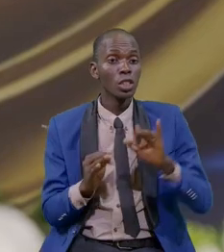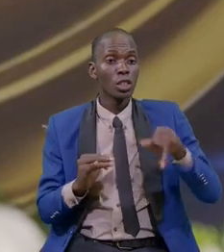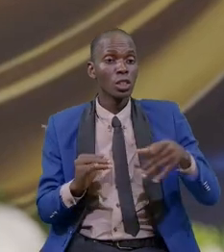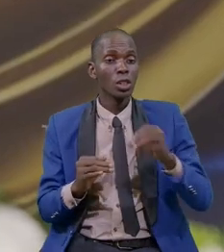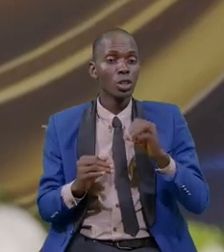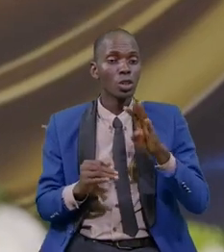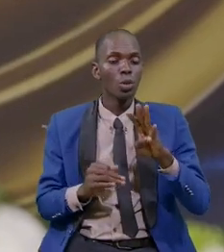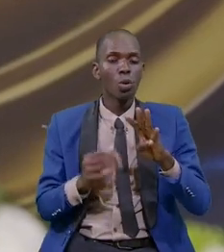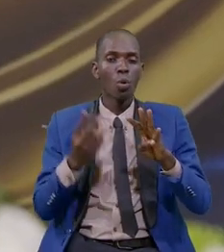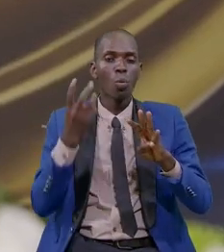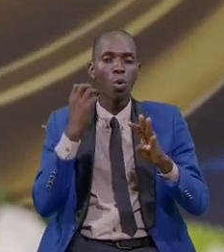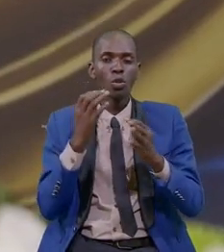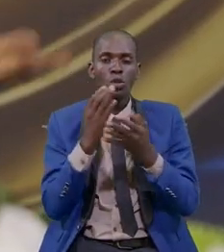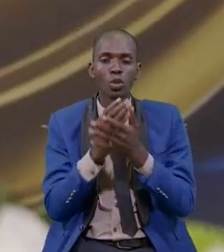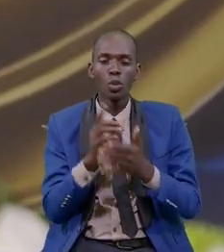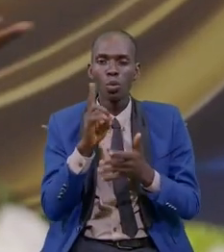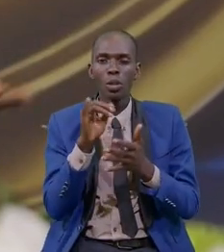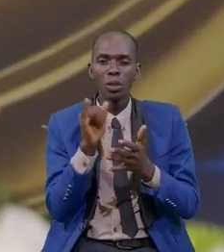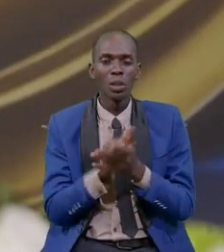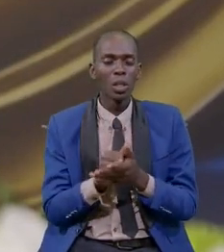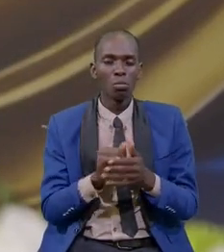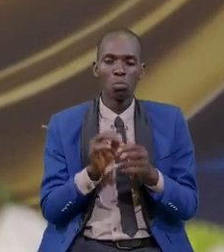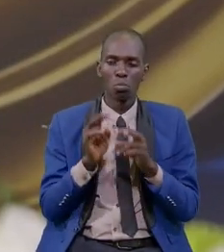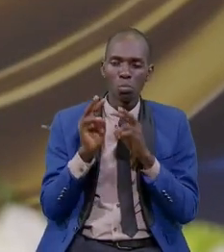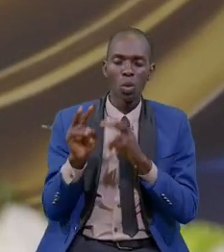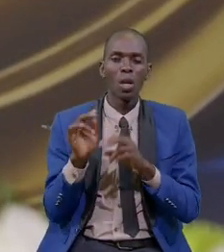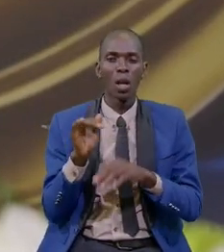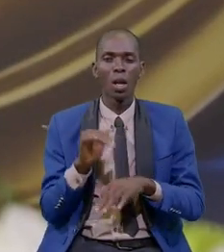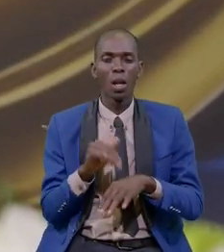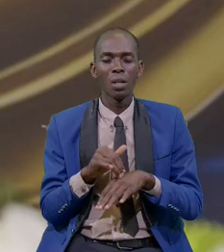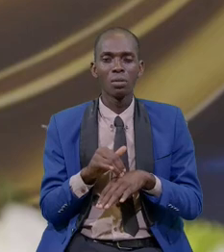était quelqu'un qui savait comment regarder,